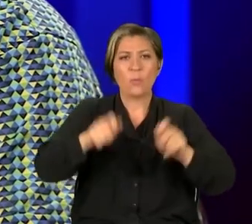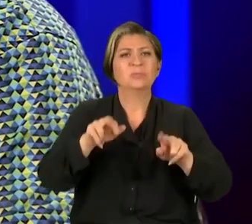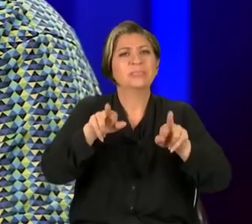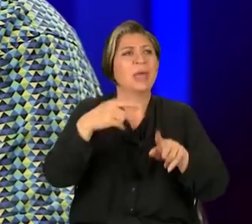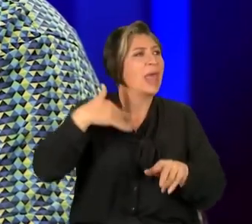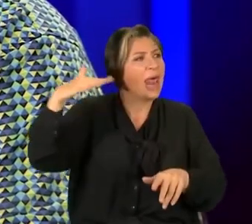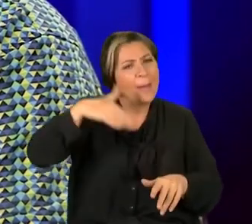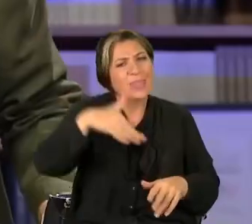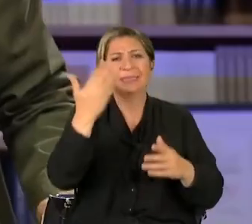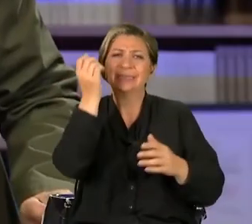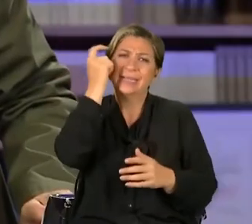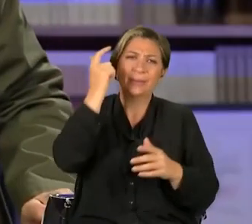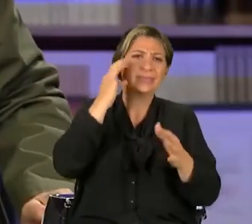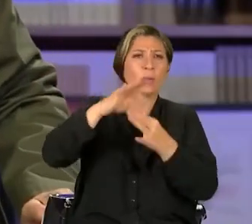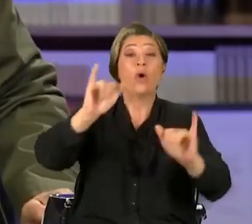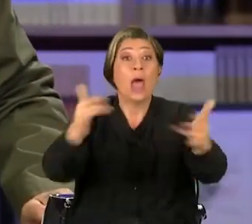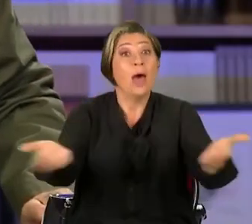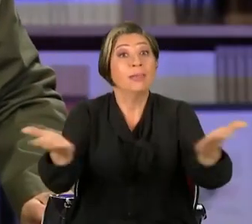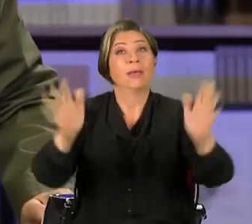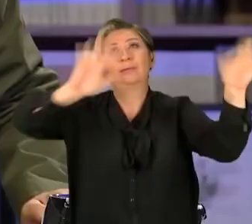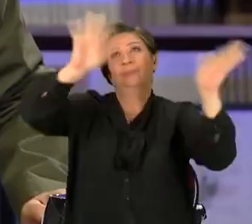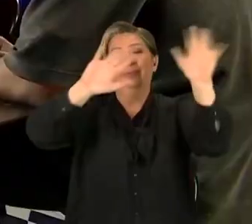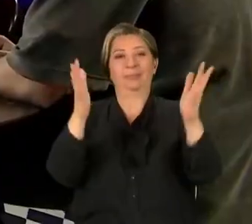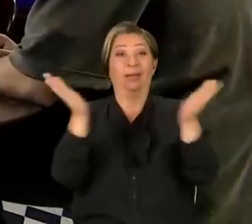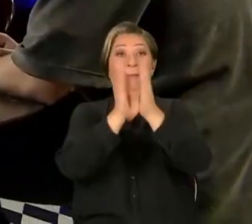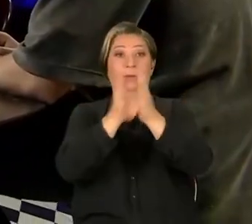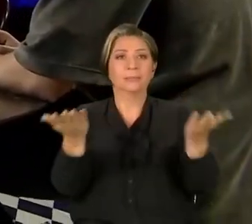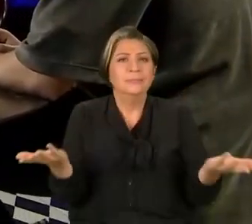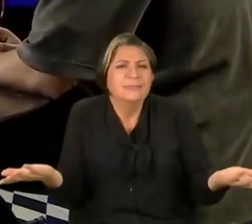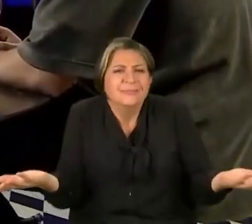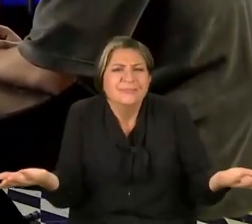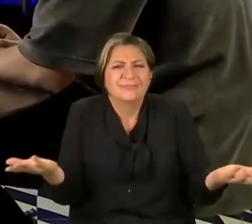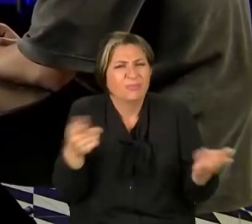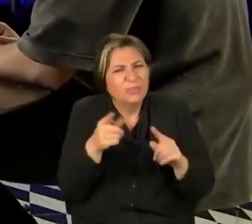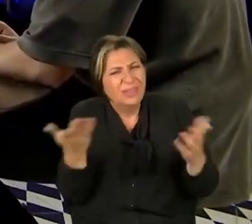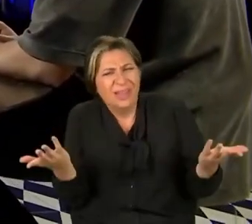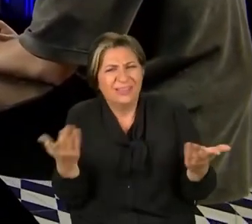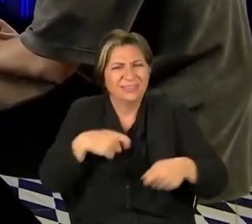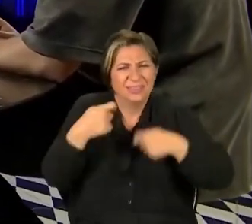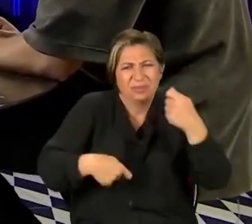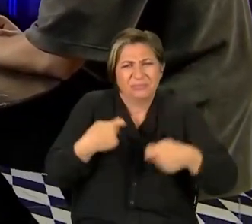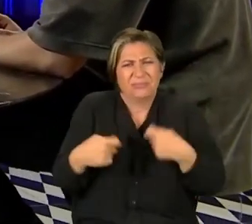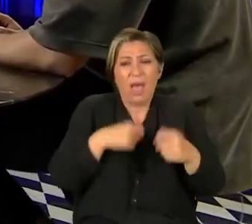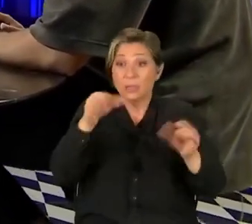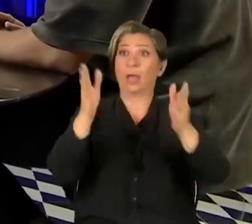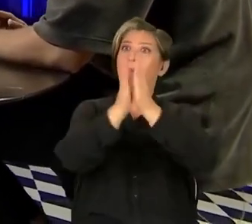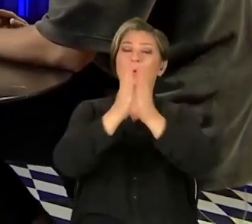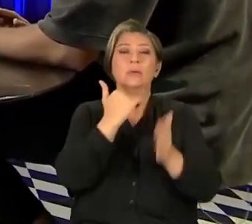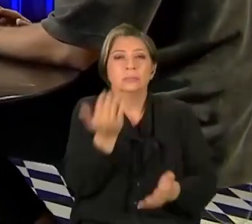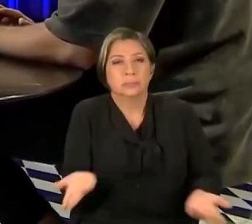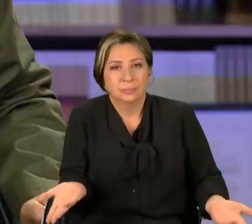rapten tanıdığım insanlar oyna hadi eller alkış istiyorum Nereye alkışlıyor her yer altı alkış istenmez